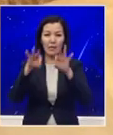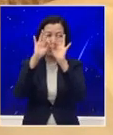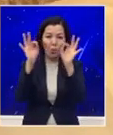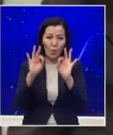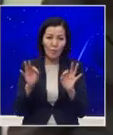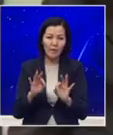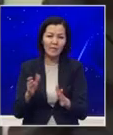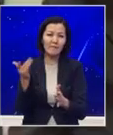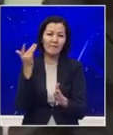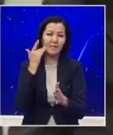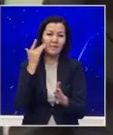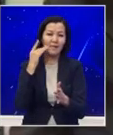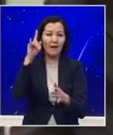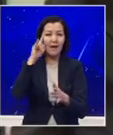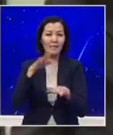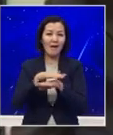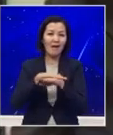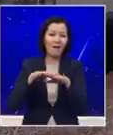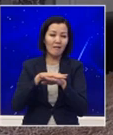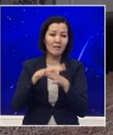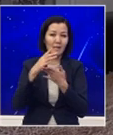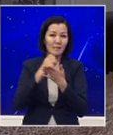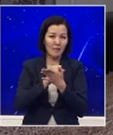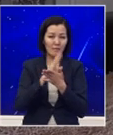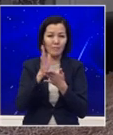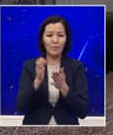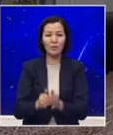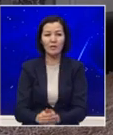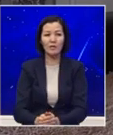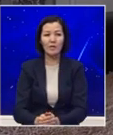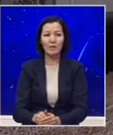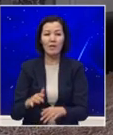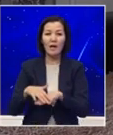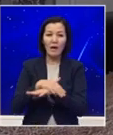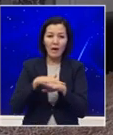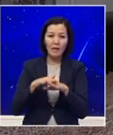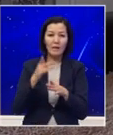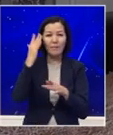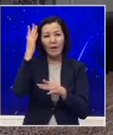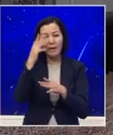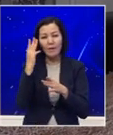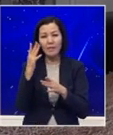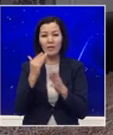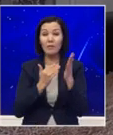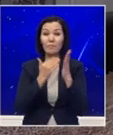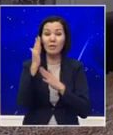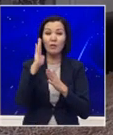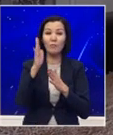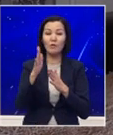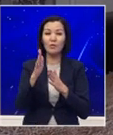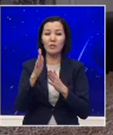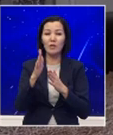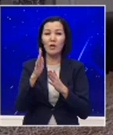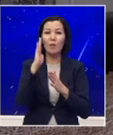баталары қашанда сана сандығында сақталмақ. Халқым, армандарыңыз абзал болсын,